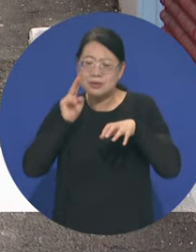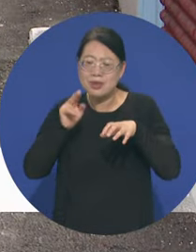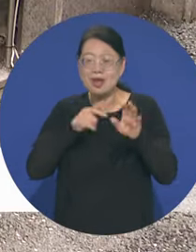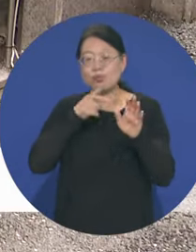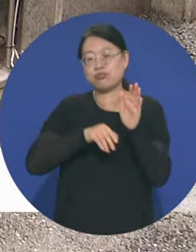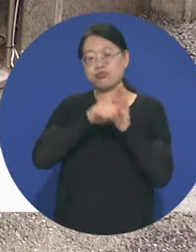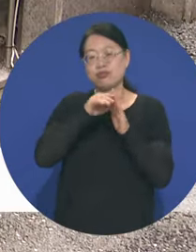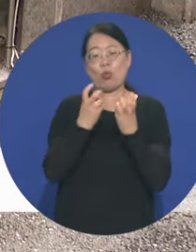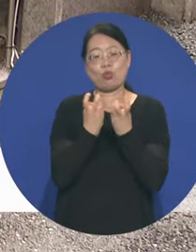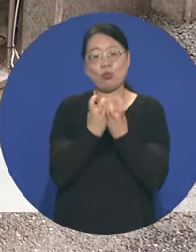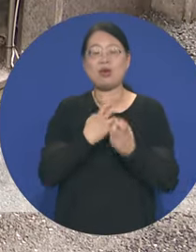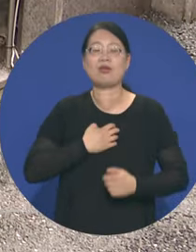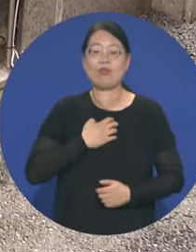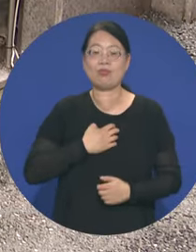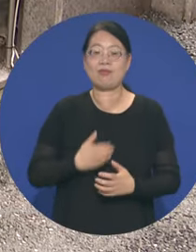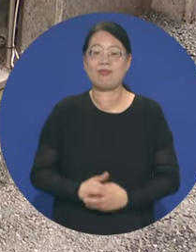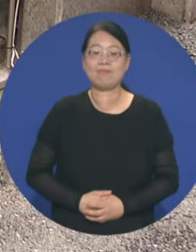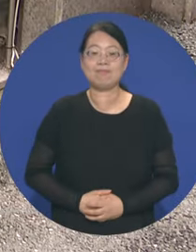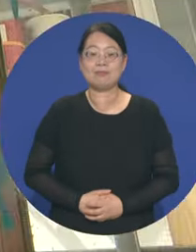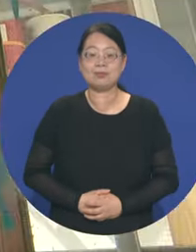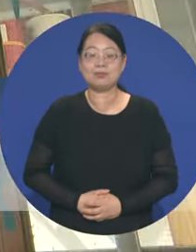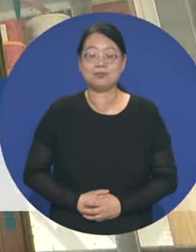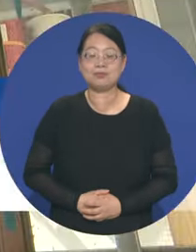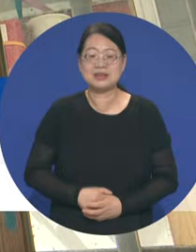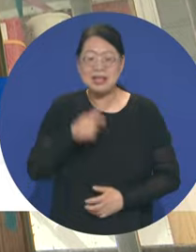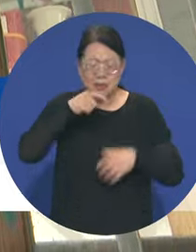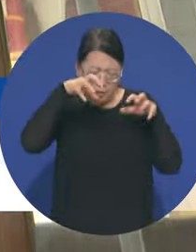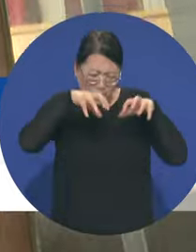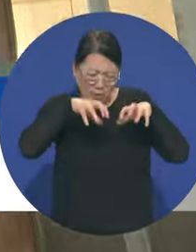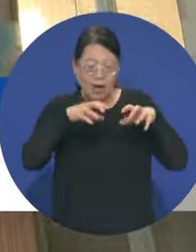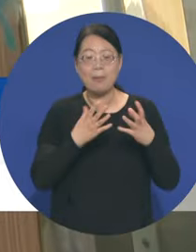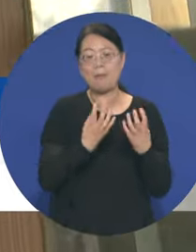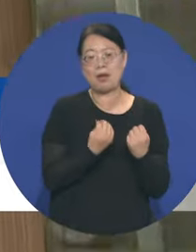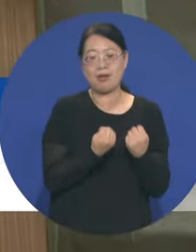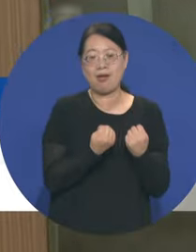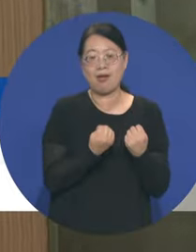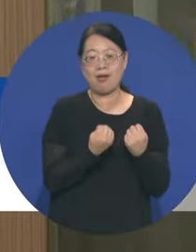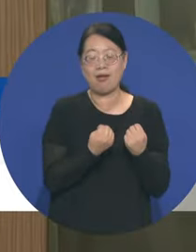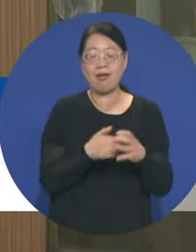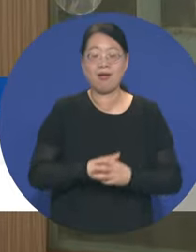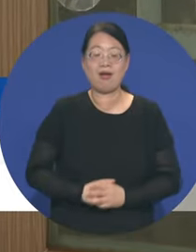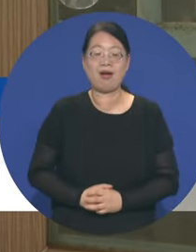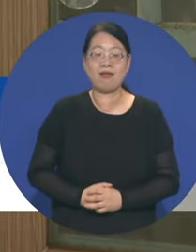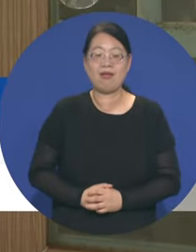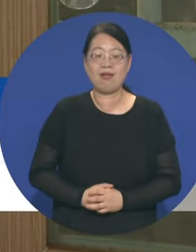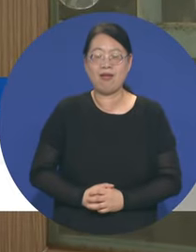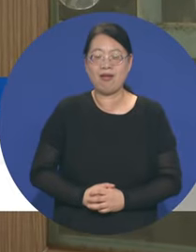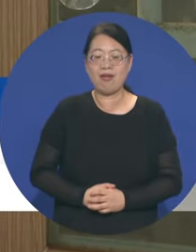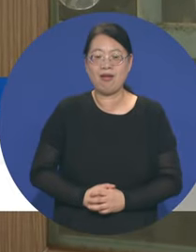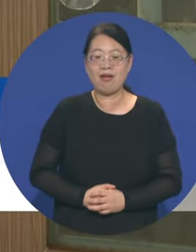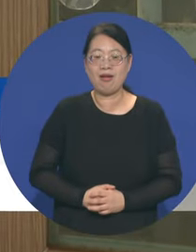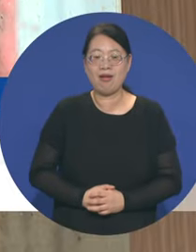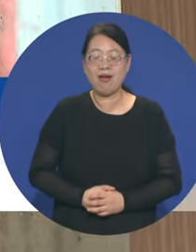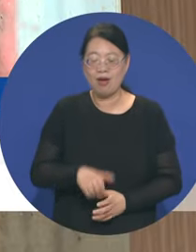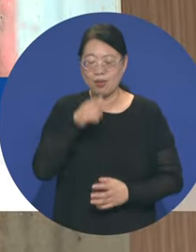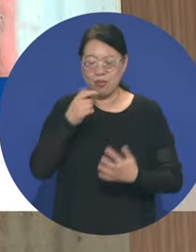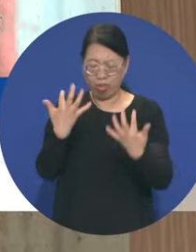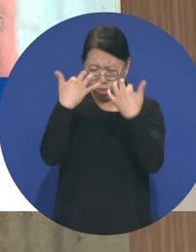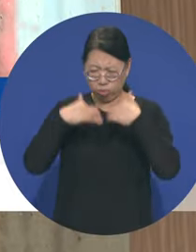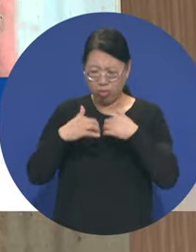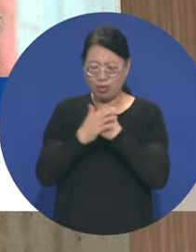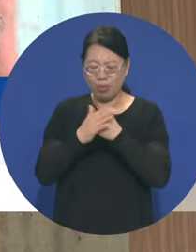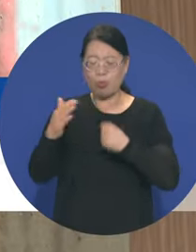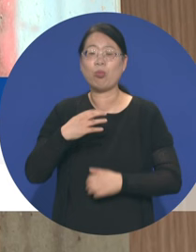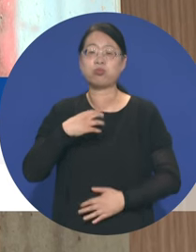않을까 불안에 떨 수밖에 없습니다 비가 정말 많이 올 때는 이게 비가 다 이쪽으로 들어와서 좀